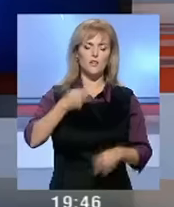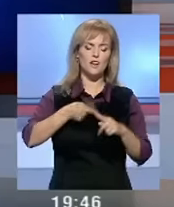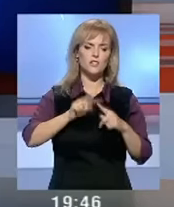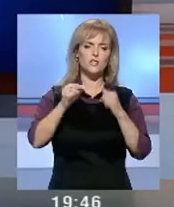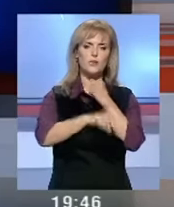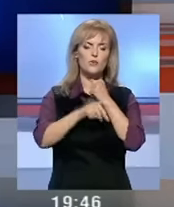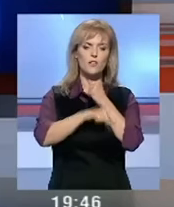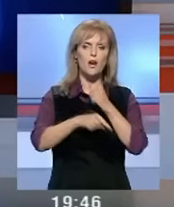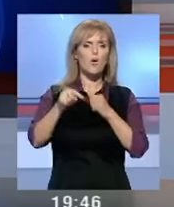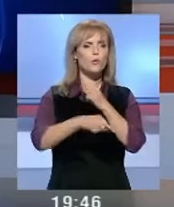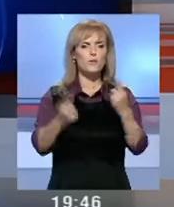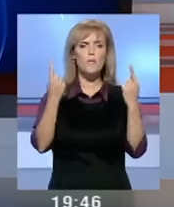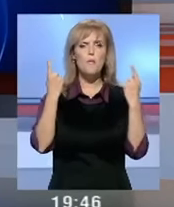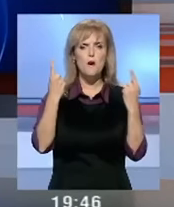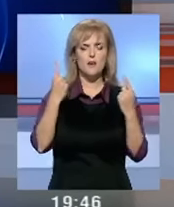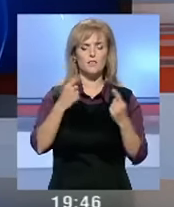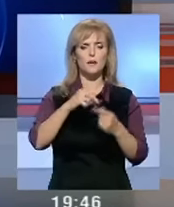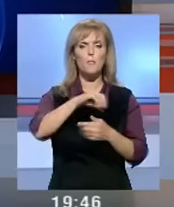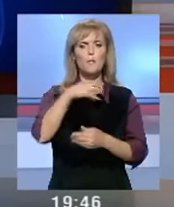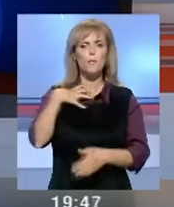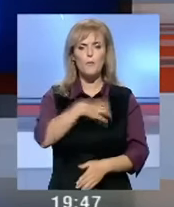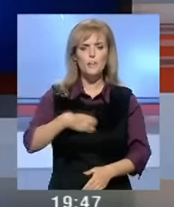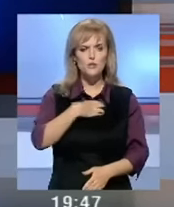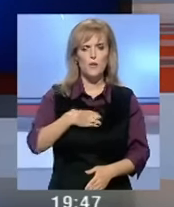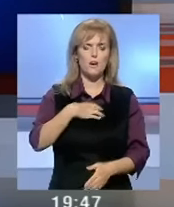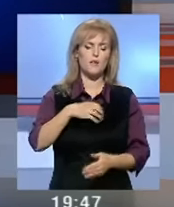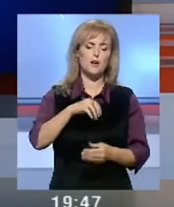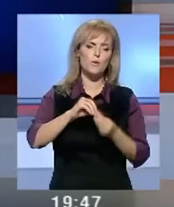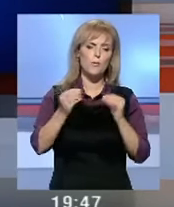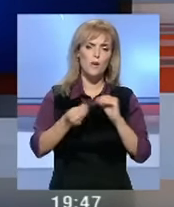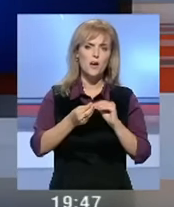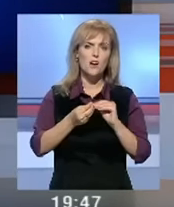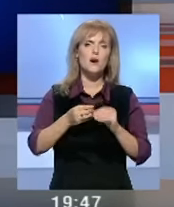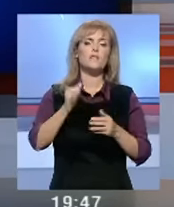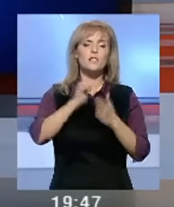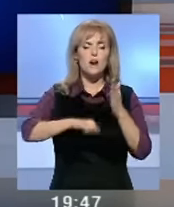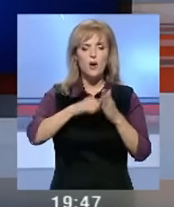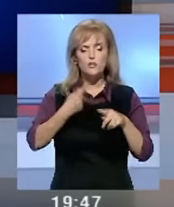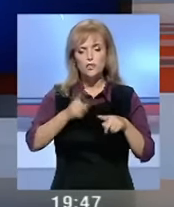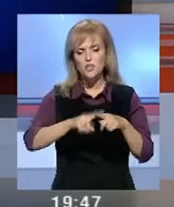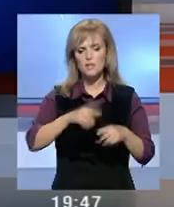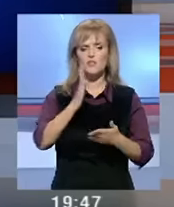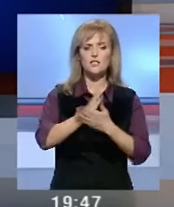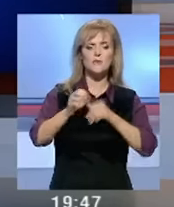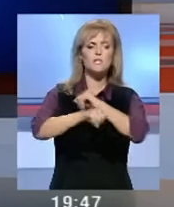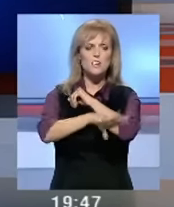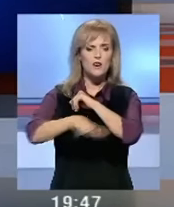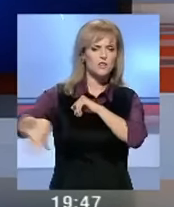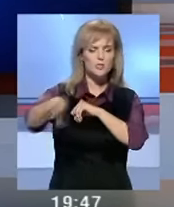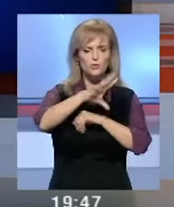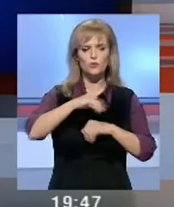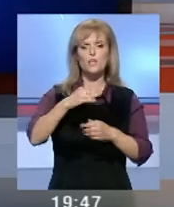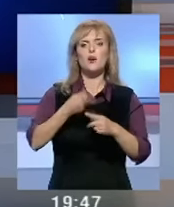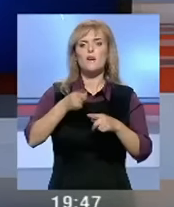Corupția mare este problema principală și din cauza corupției suntem săraci, din cauza corupției avem migrație,